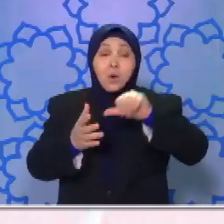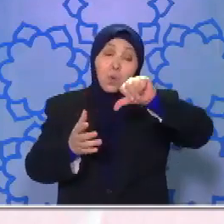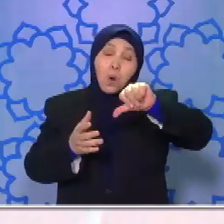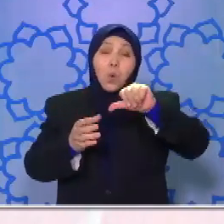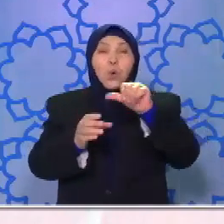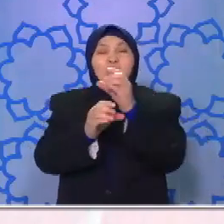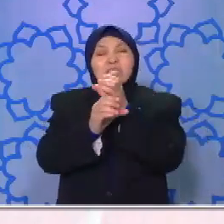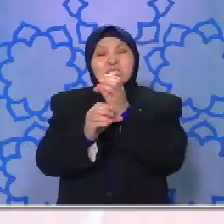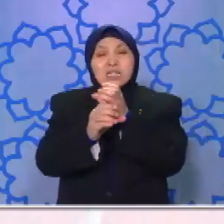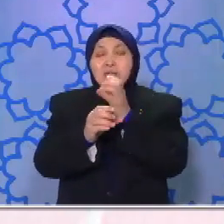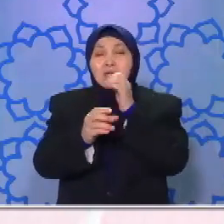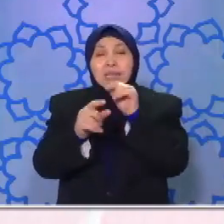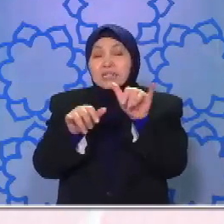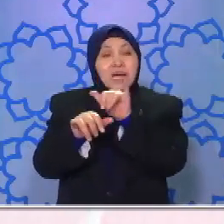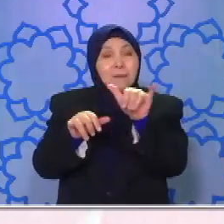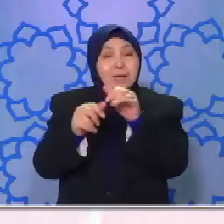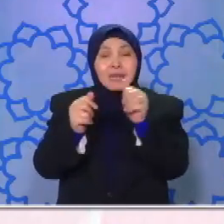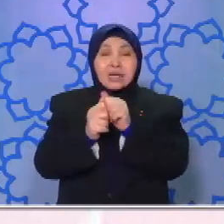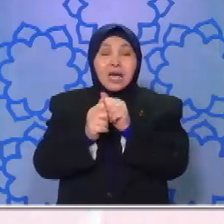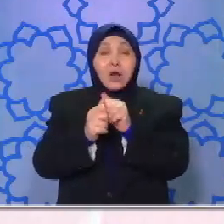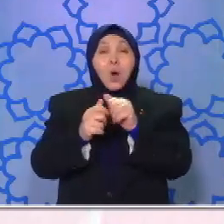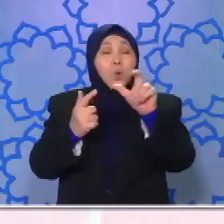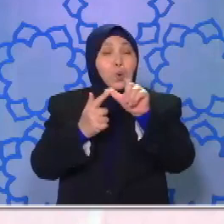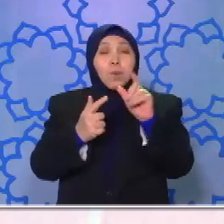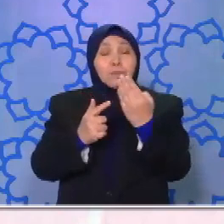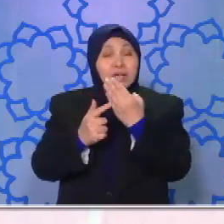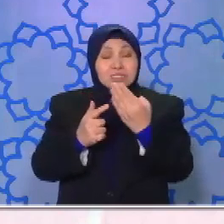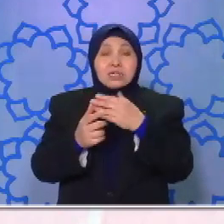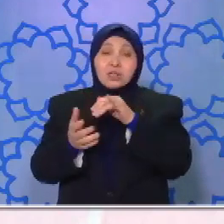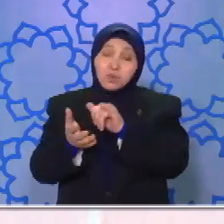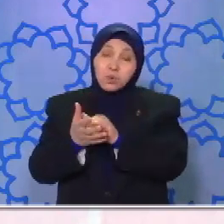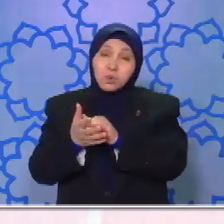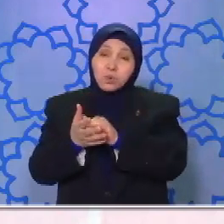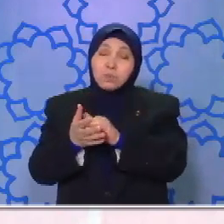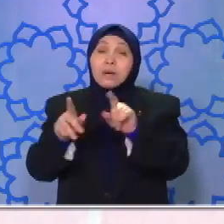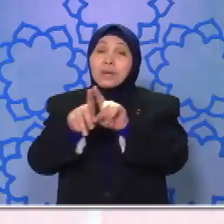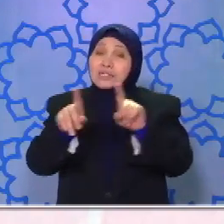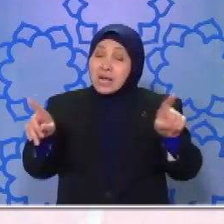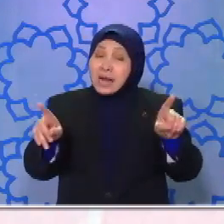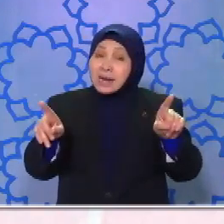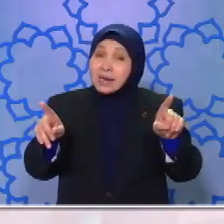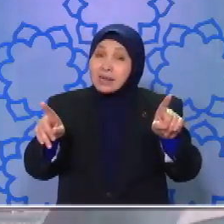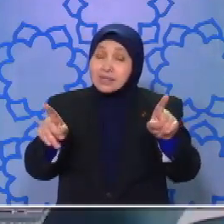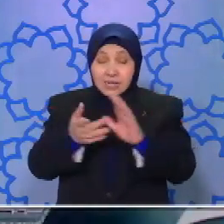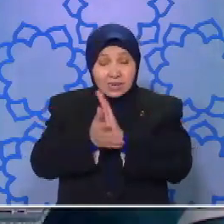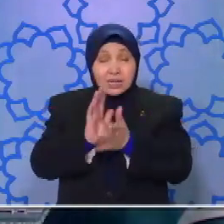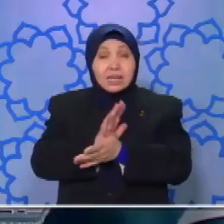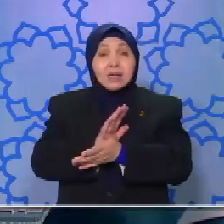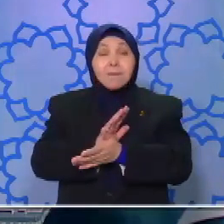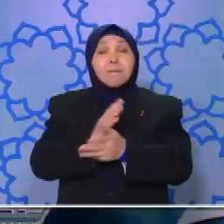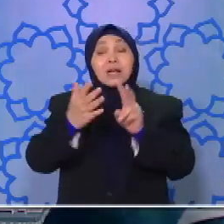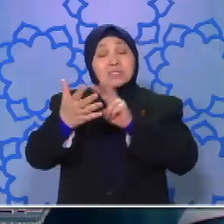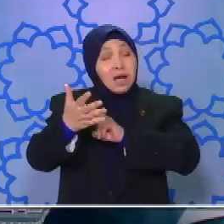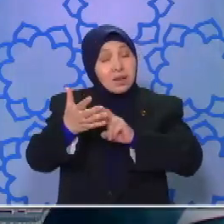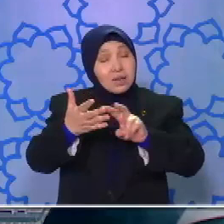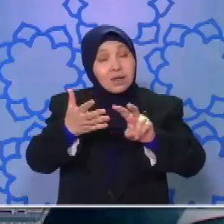saja. Dia tidak sambung dengan huruf haq dhamir tersebut. Okey, itu perbezaan sahaja. Adapun